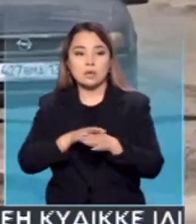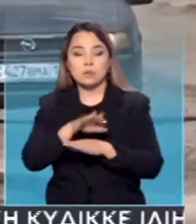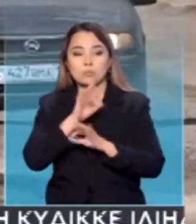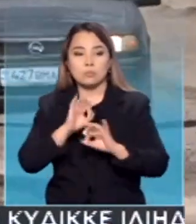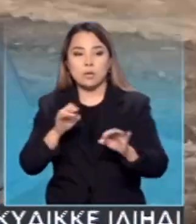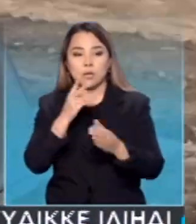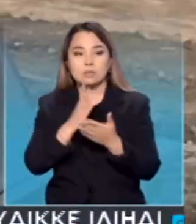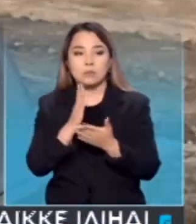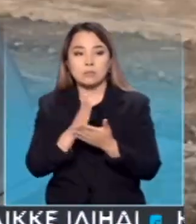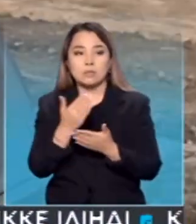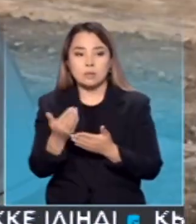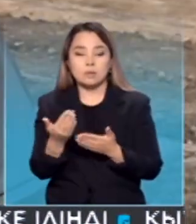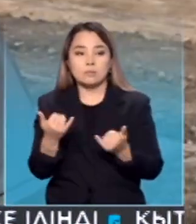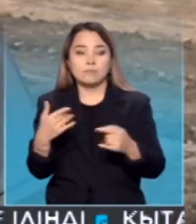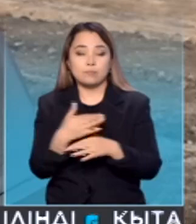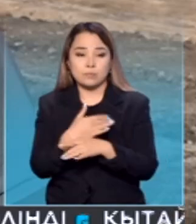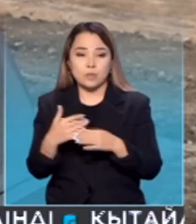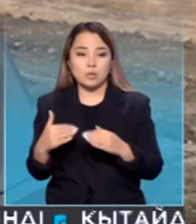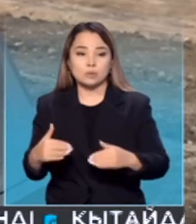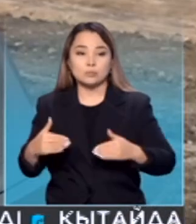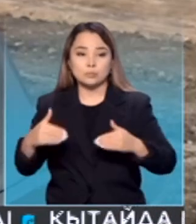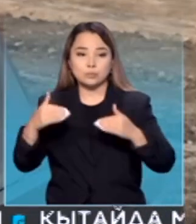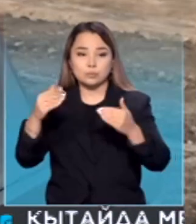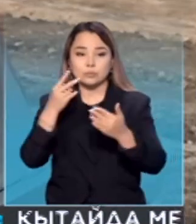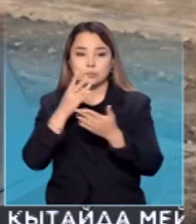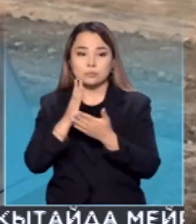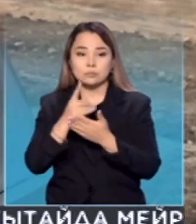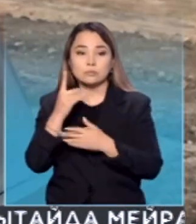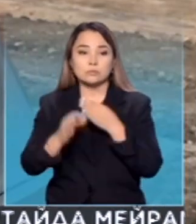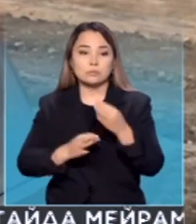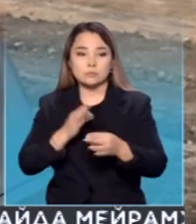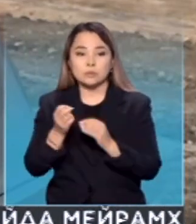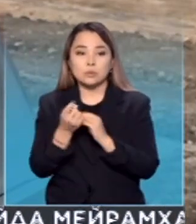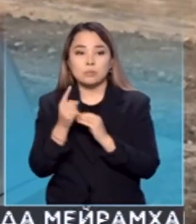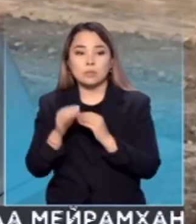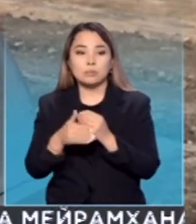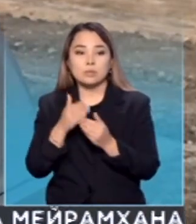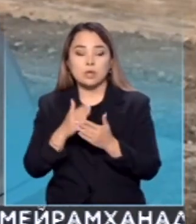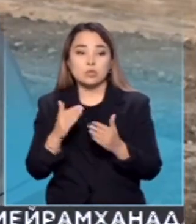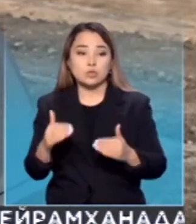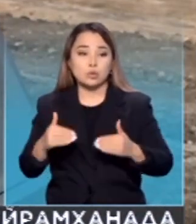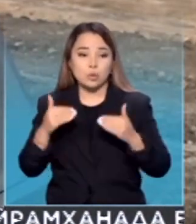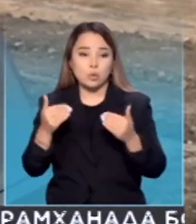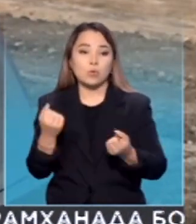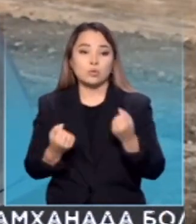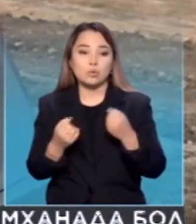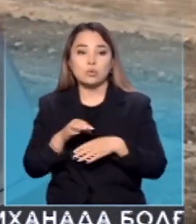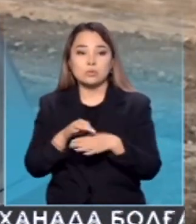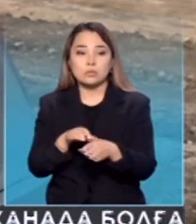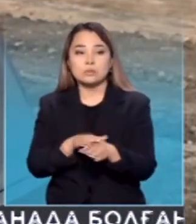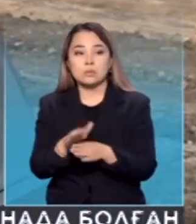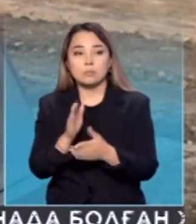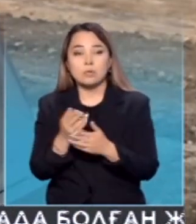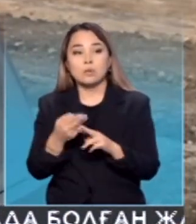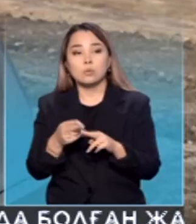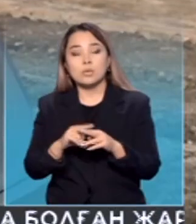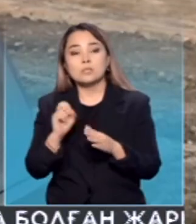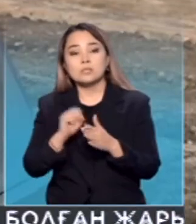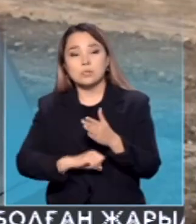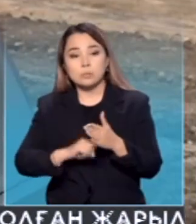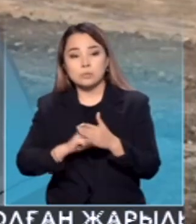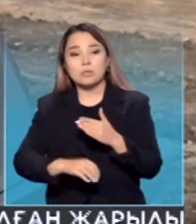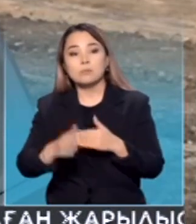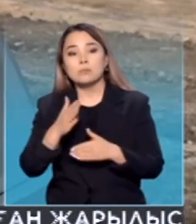айтады. Интенсивность движения өте жоғары деңгейде, тәулігіне 11 мыңнан жоғары автокөлік жүреді. Сол себептен де